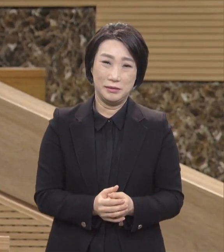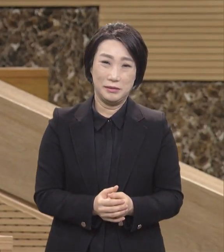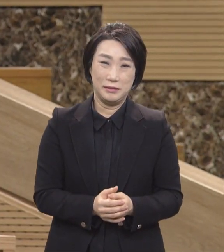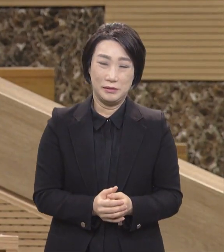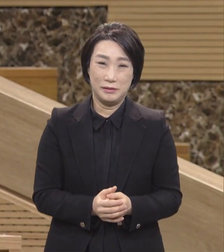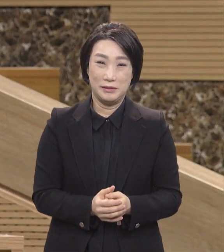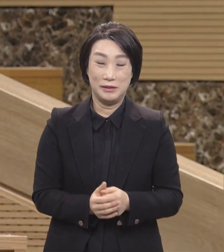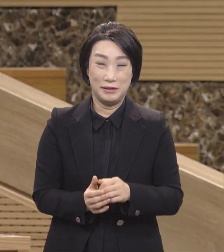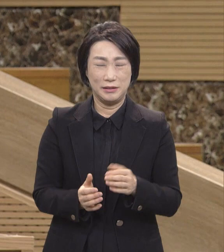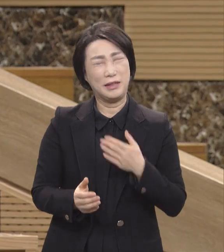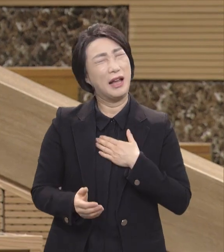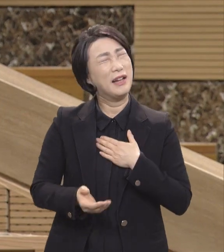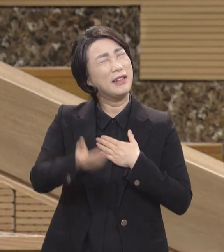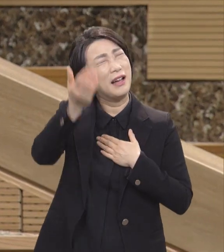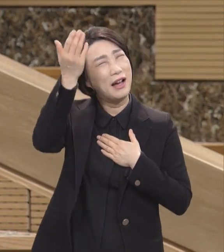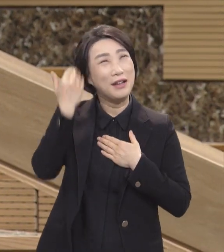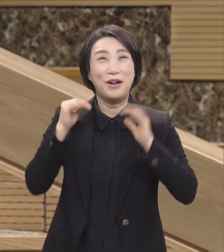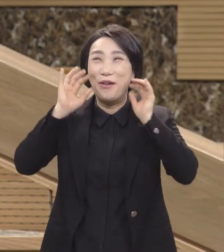어렸을 때